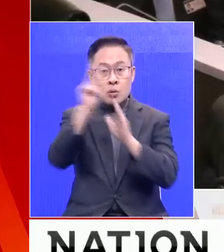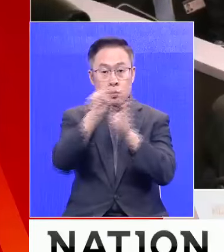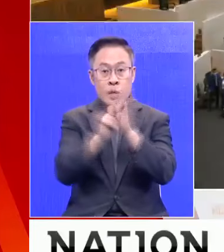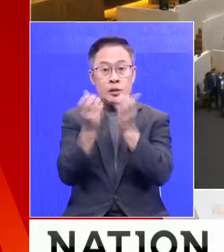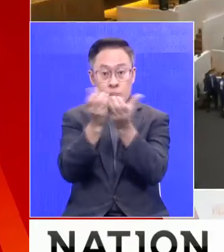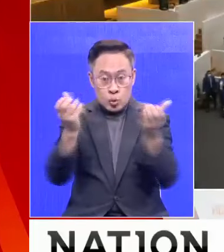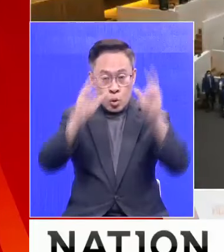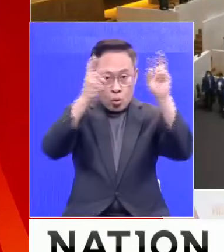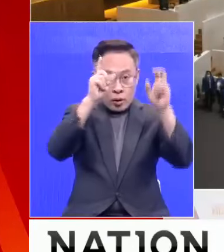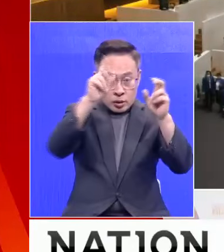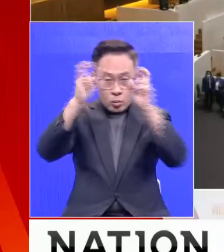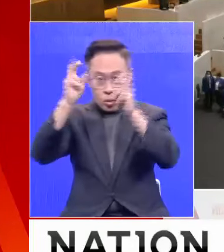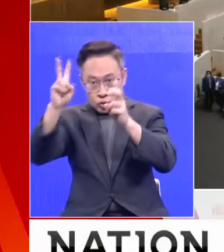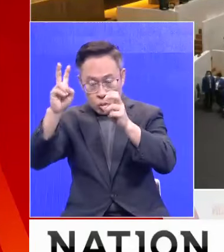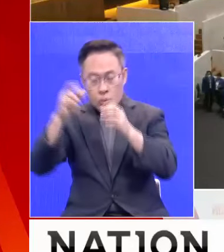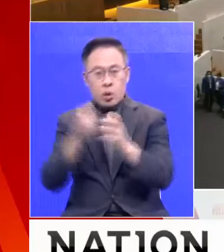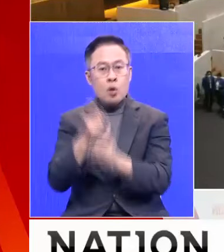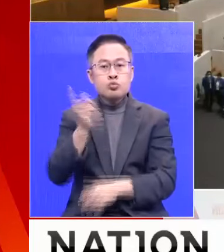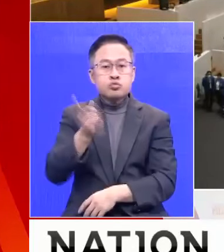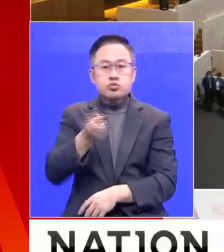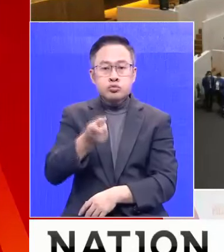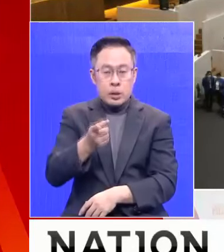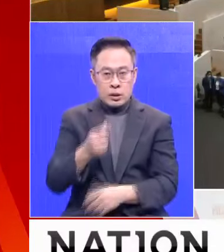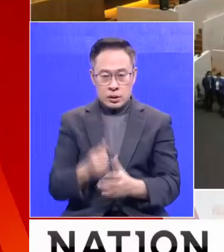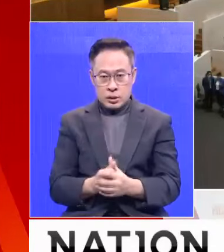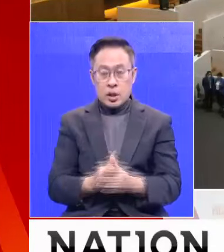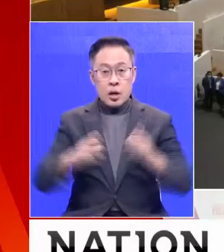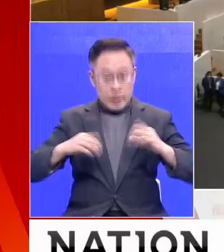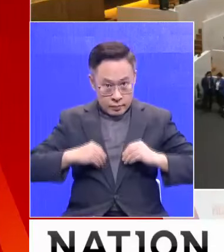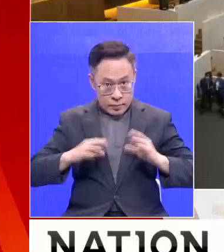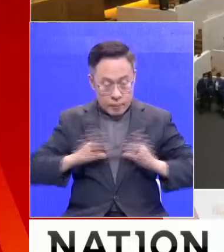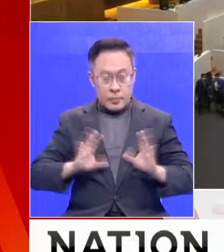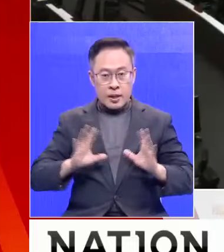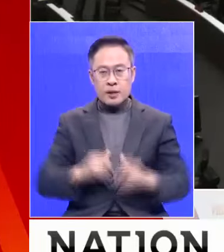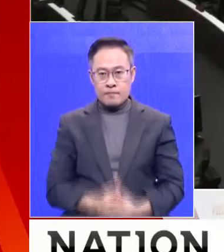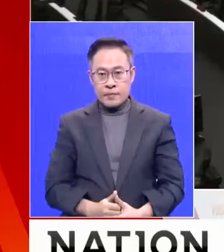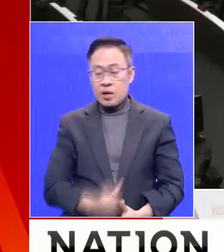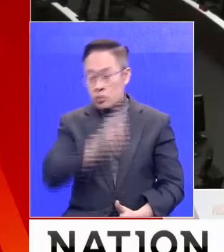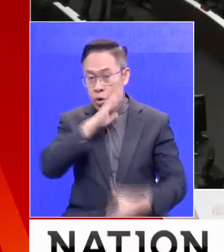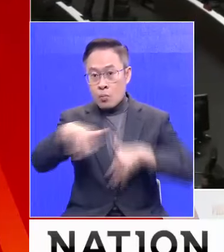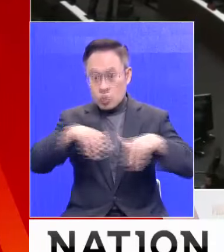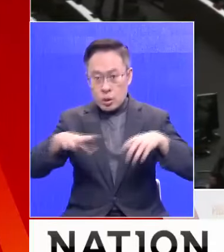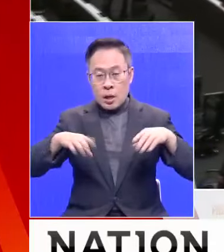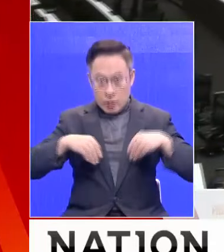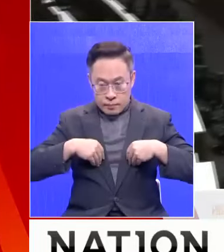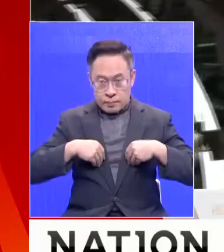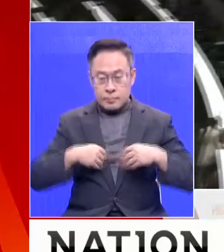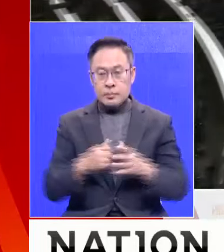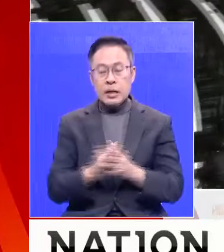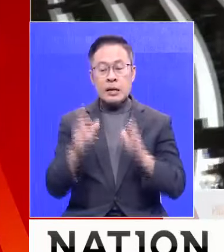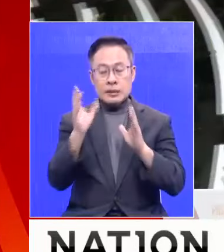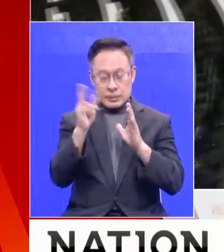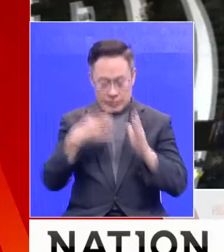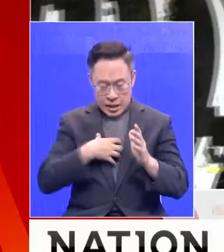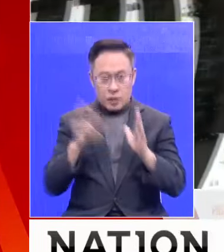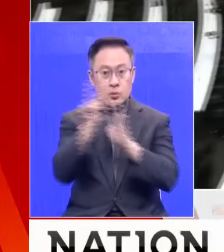1หมวด2บททั่วไปกับหมวดของพระมหากษัตริย์ทีนี้คุณไอติมบอกเอ๊ะถ้าเกิดเห็นชอบอยากจะแก้แต่อยากจะแก้บางอย่างด้วยหรือเป